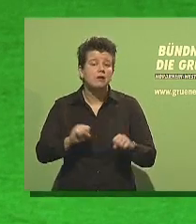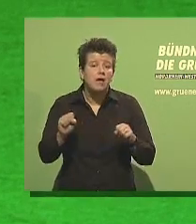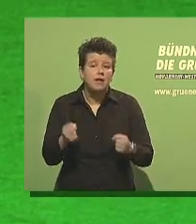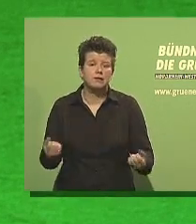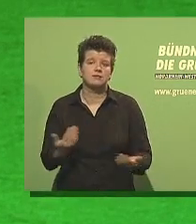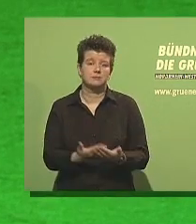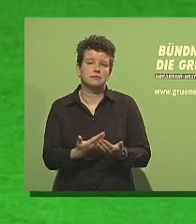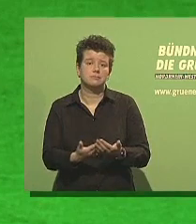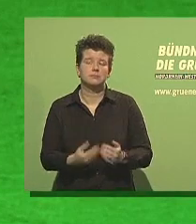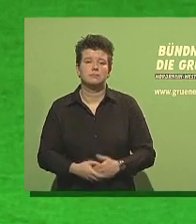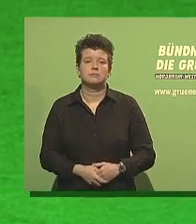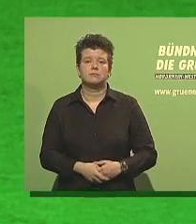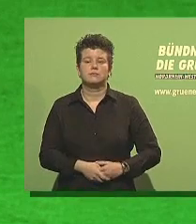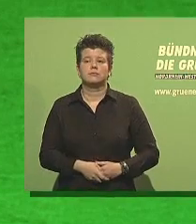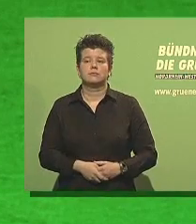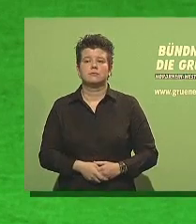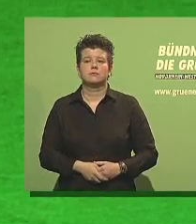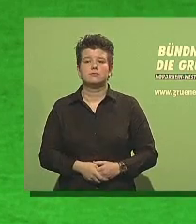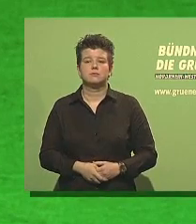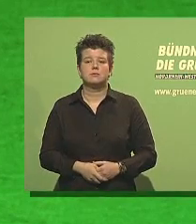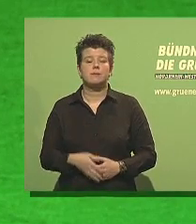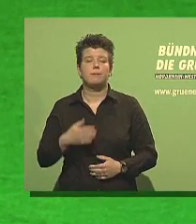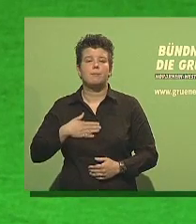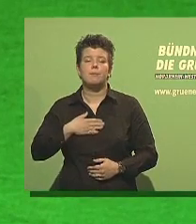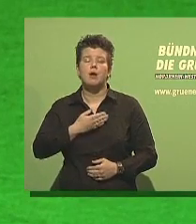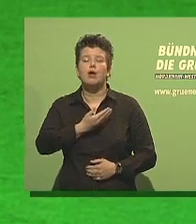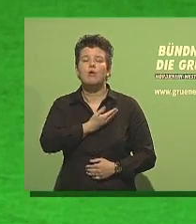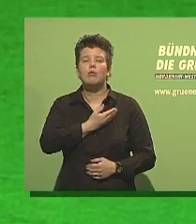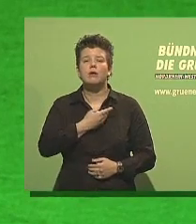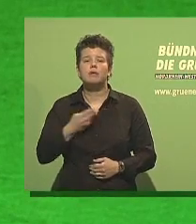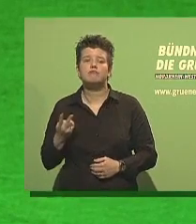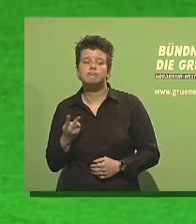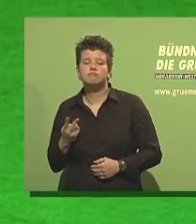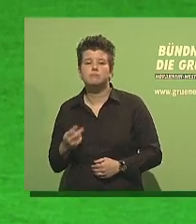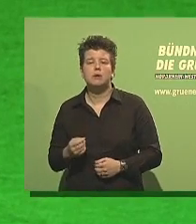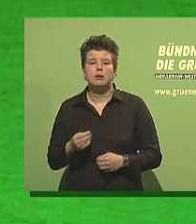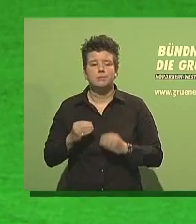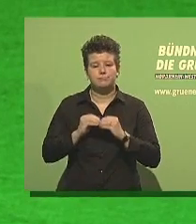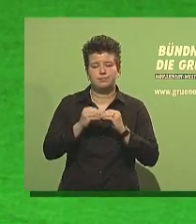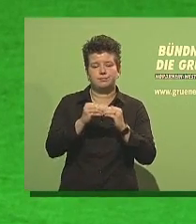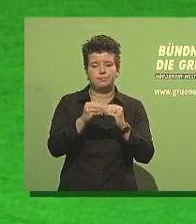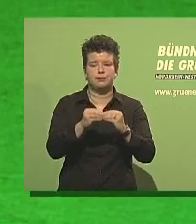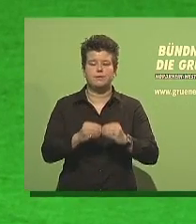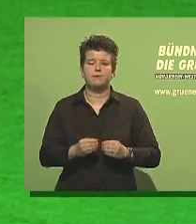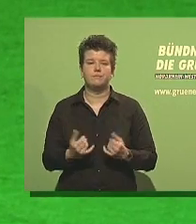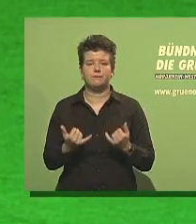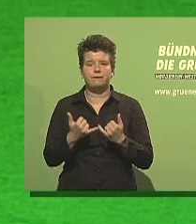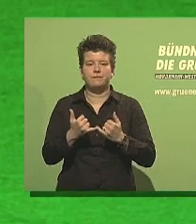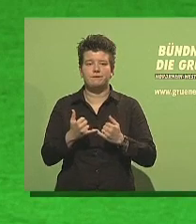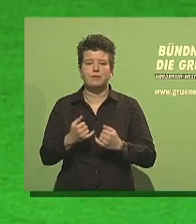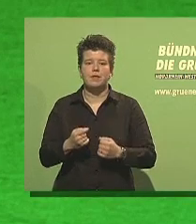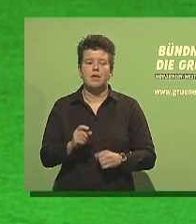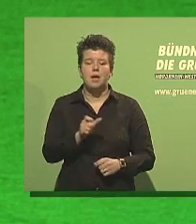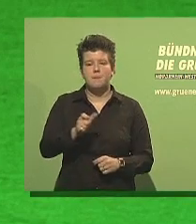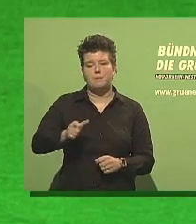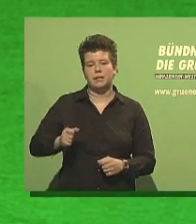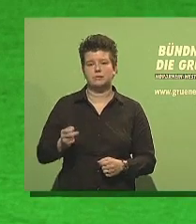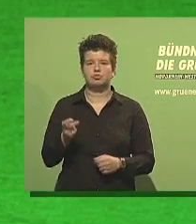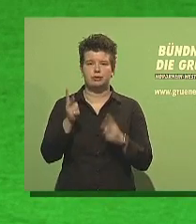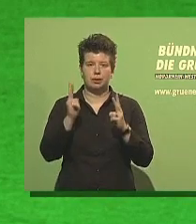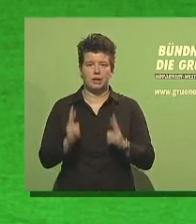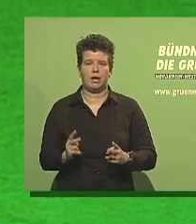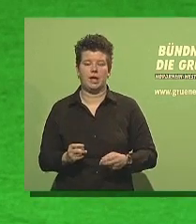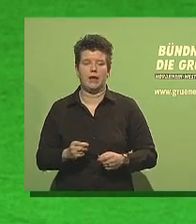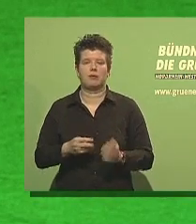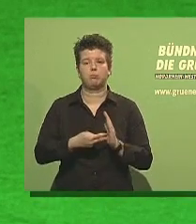Vorschläge dazu mit meinen Kollegen auf den Tisch gelegt für eine menschenrechtsbasierte Entwicklungspolitik, für eine sozial-ökologische